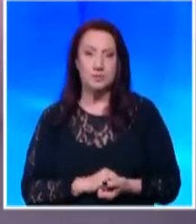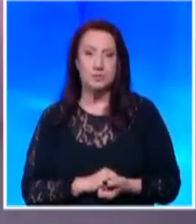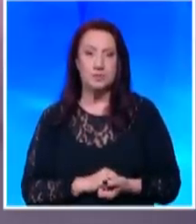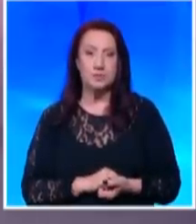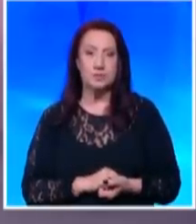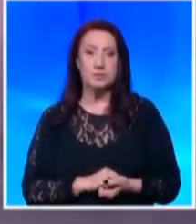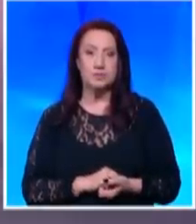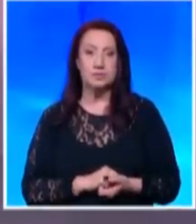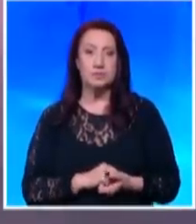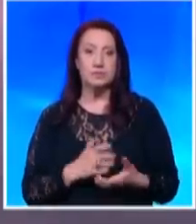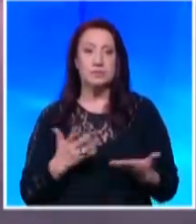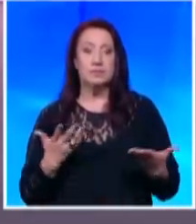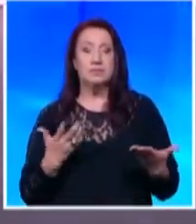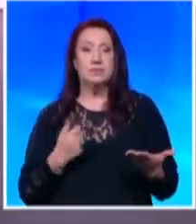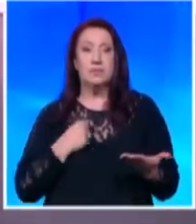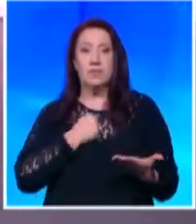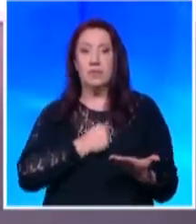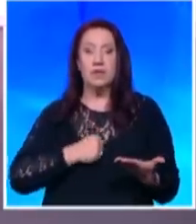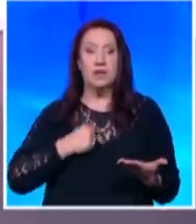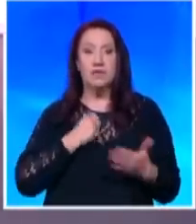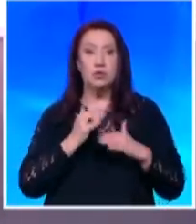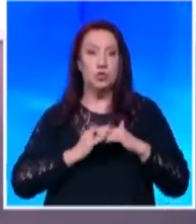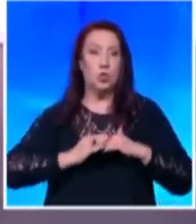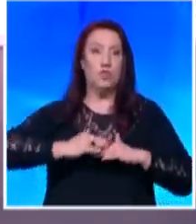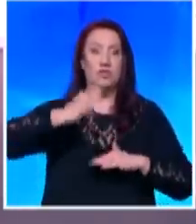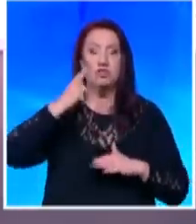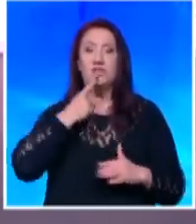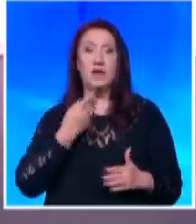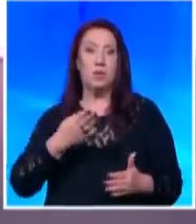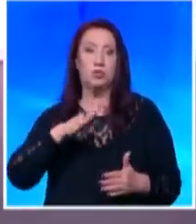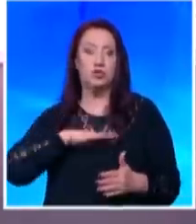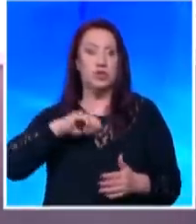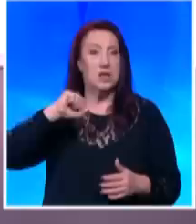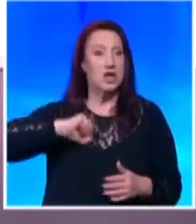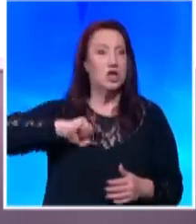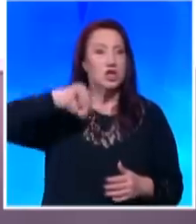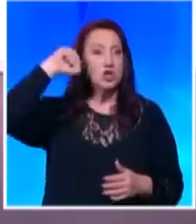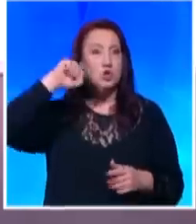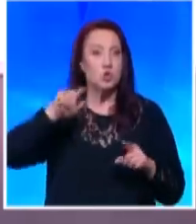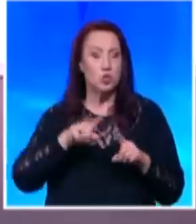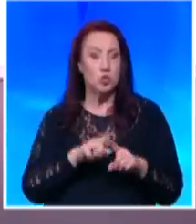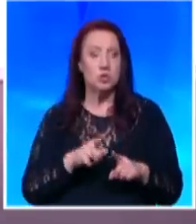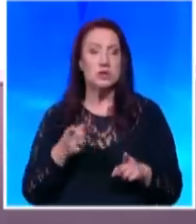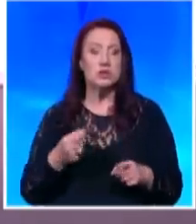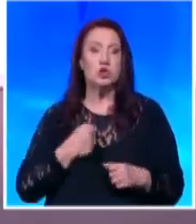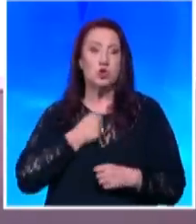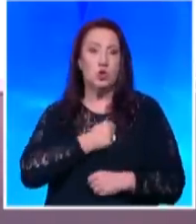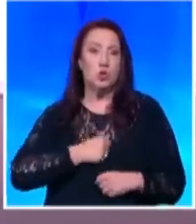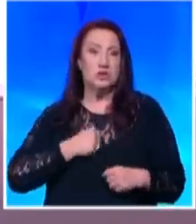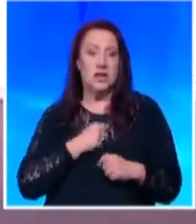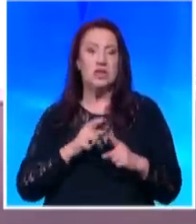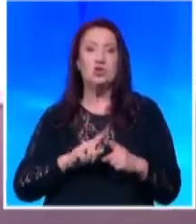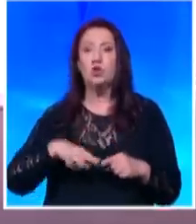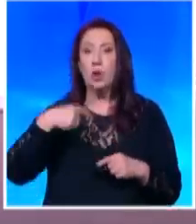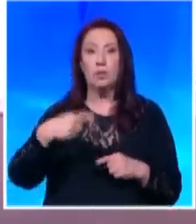Тревожен ръст на починалите от инсулт и на страдащите от дългосрочните последствия на това състояние. Това пише в Европейския